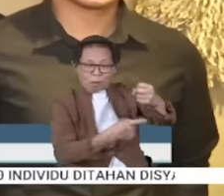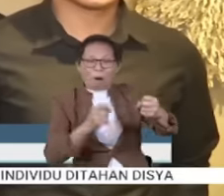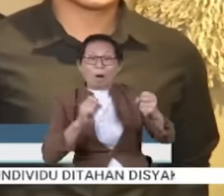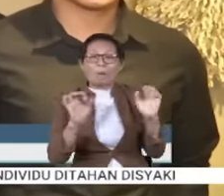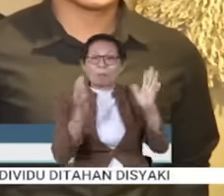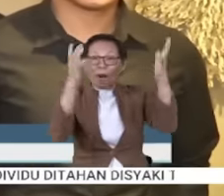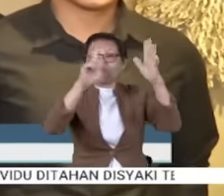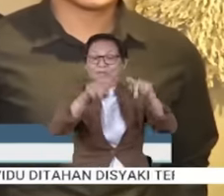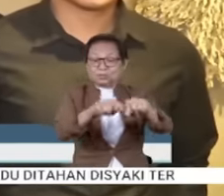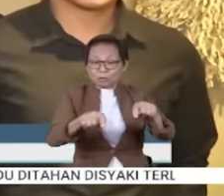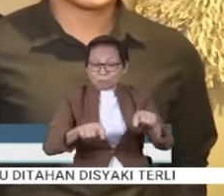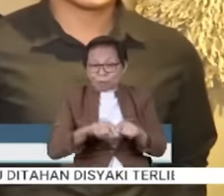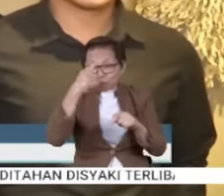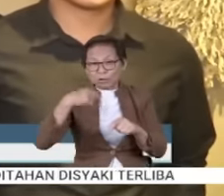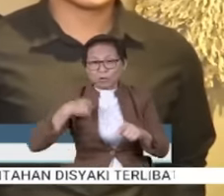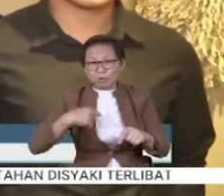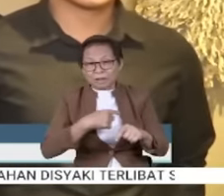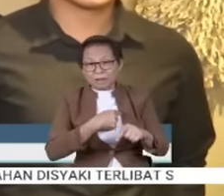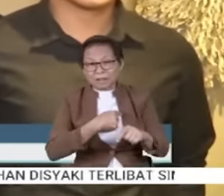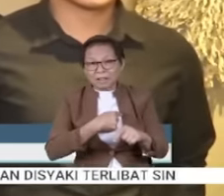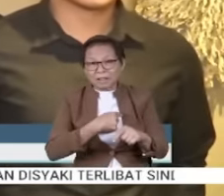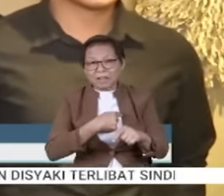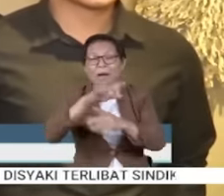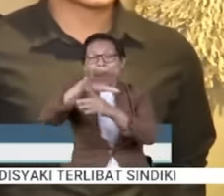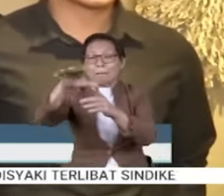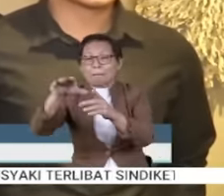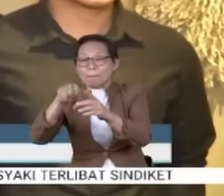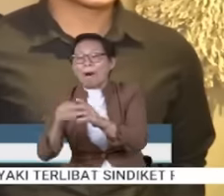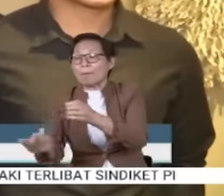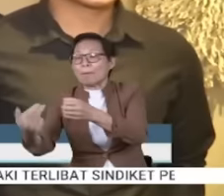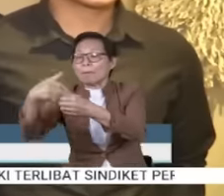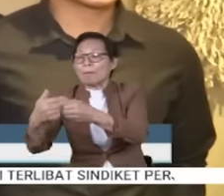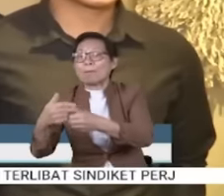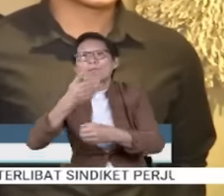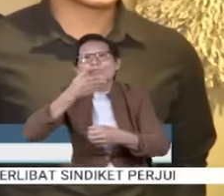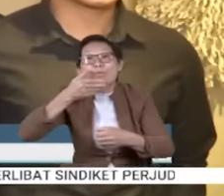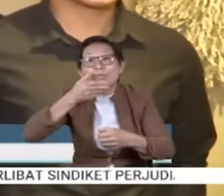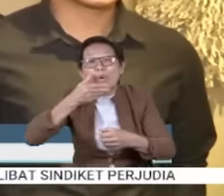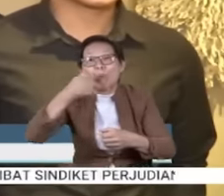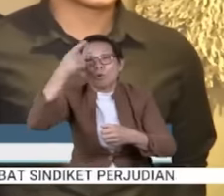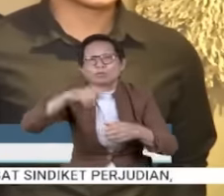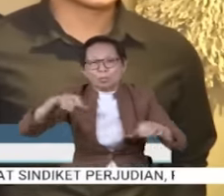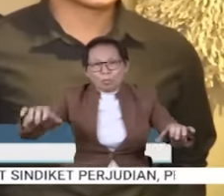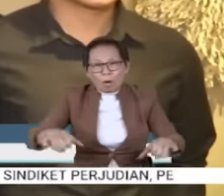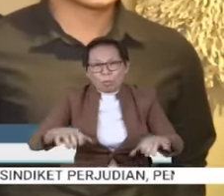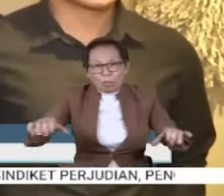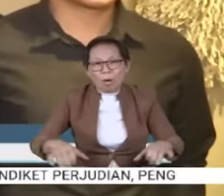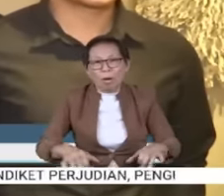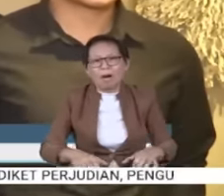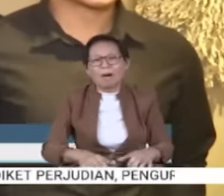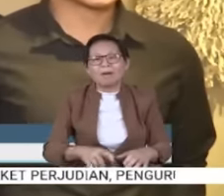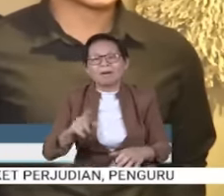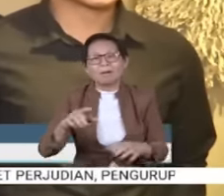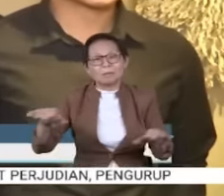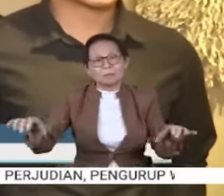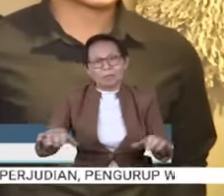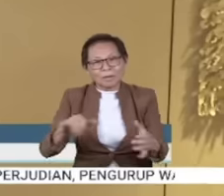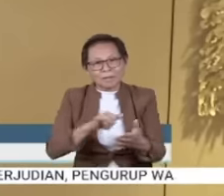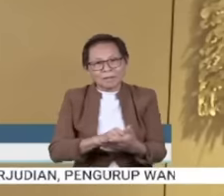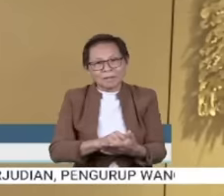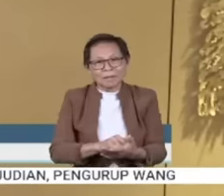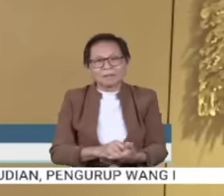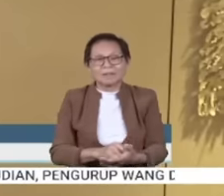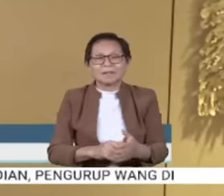menjangkau generasi muda yang ada di negeri Saba ini untuk melaksanakan Kami punya Manifesto untuk join